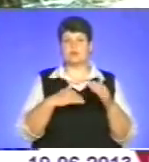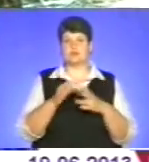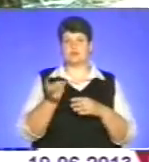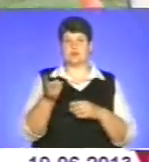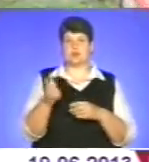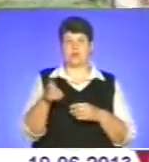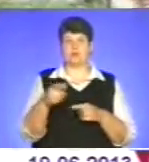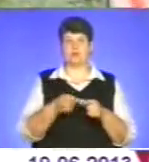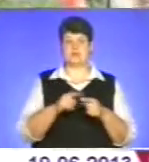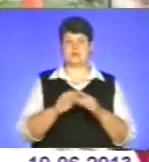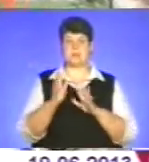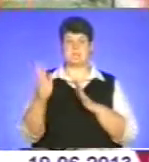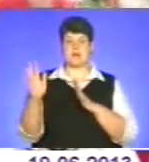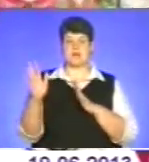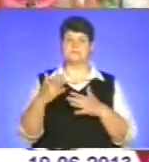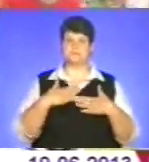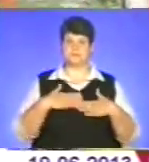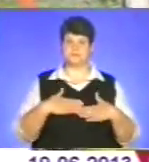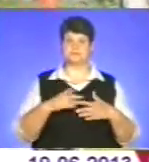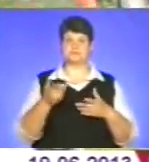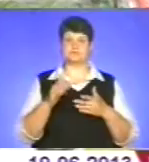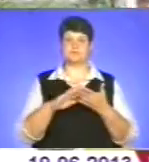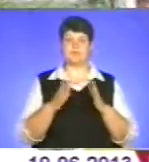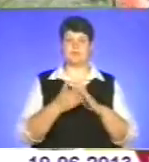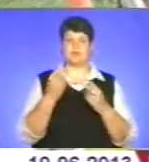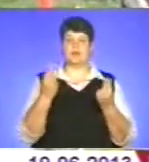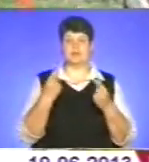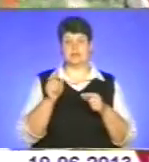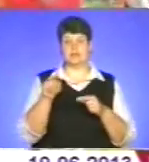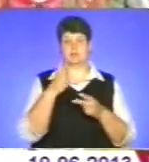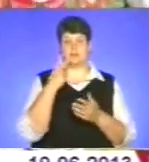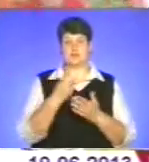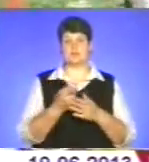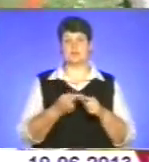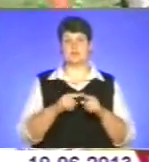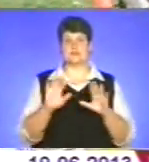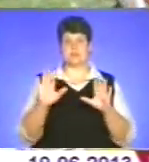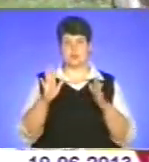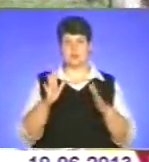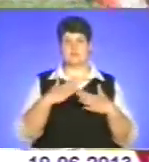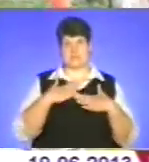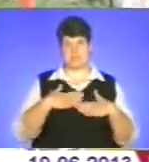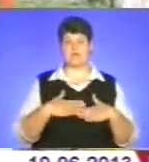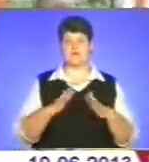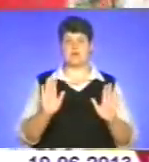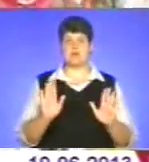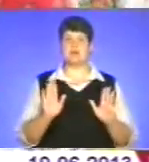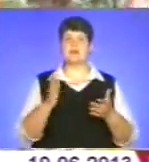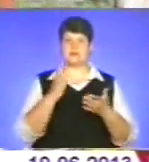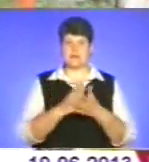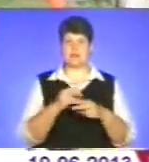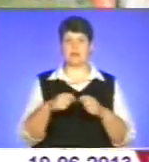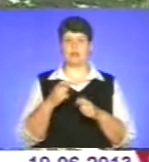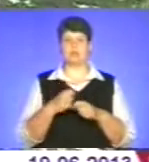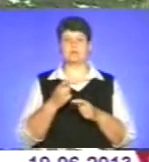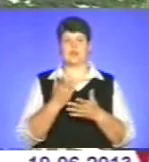цей парк. Чи задоволені станом атракціонів? Ну, те, що ми бачимо на даний момент, в принципі, задовольняє. Є, звичайно, поломки, але є і